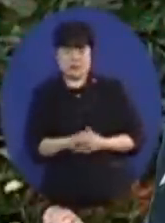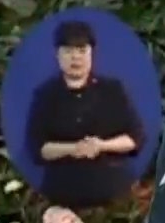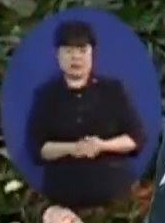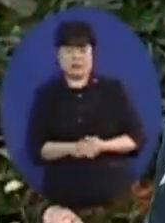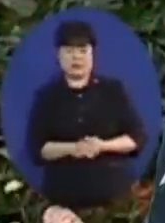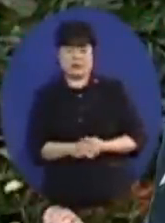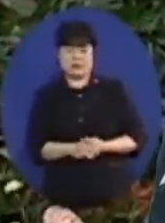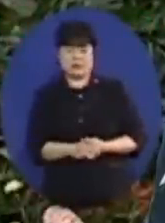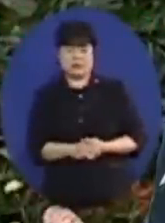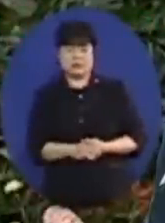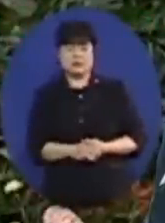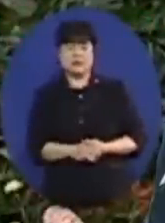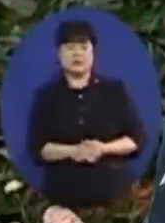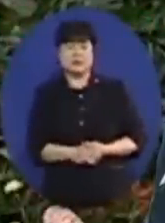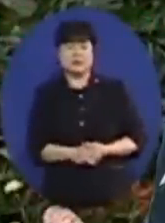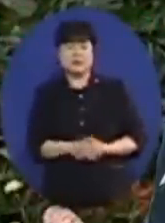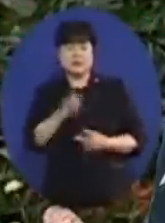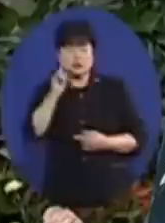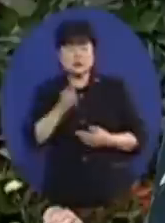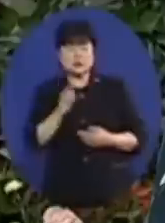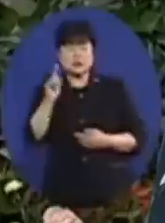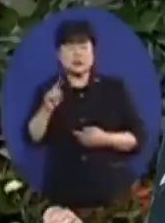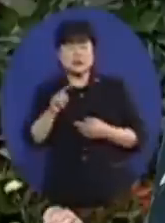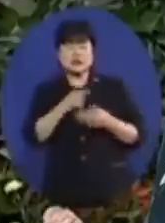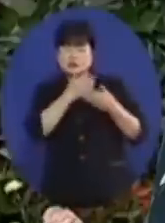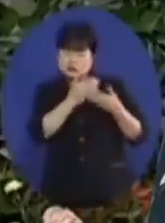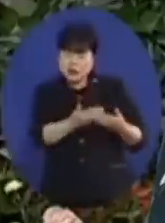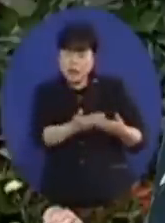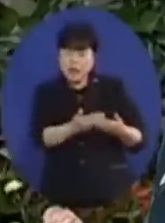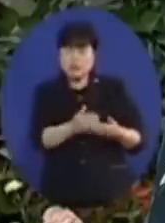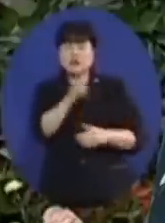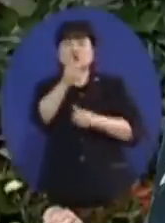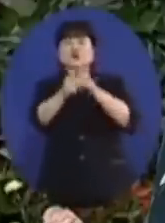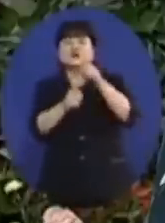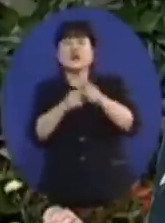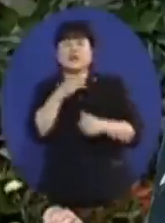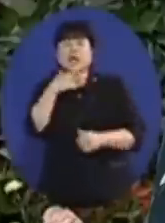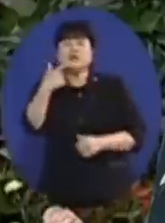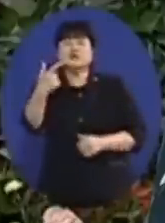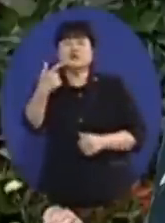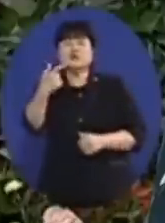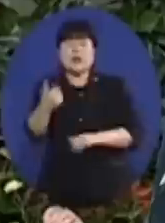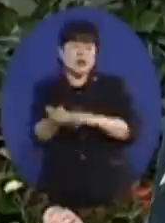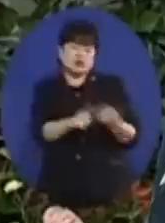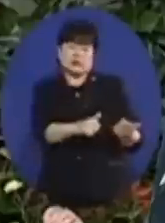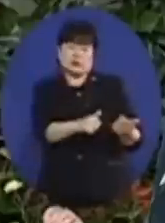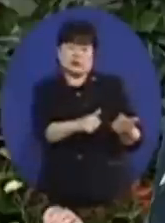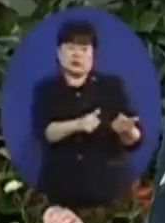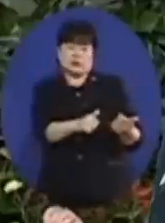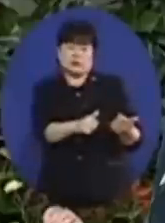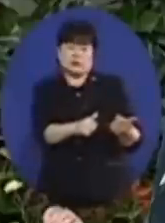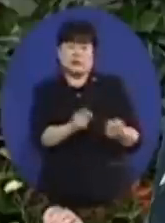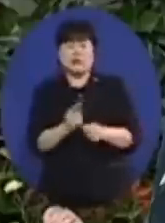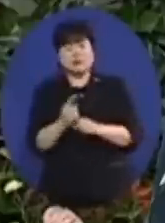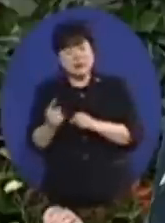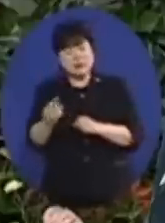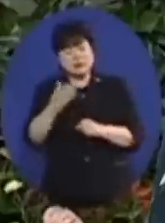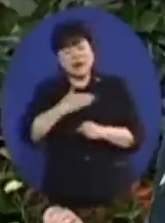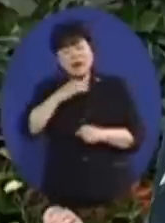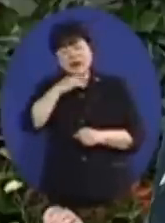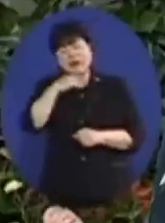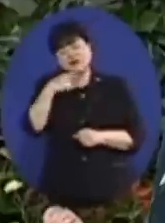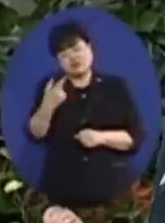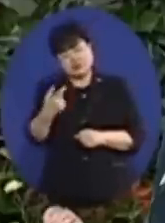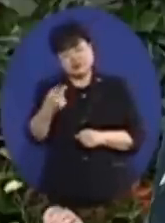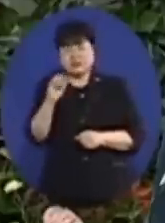있습니다 다음에는 나에게 매우 중요한 해이다 왜냐하면 우리 조상들은 대부분 60세를 넘지 못했는데 내년에 내가